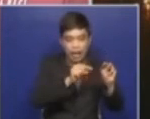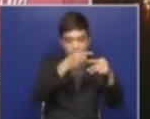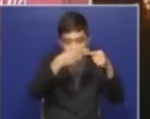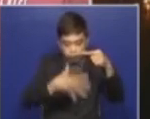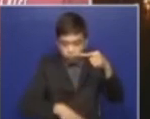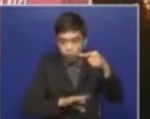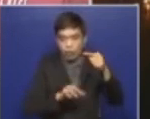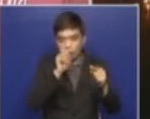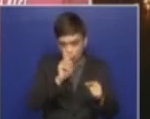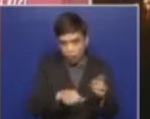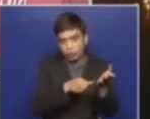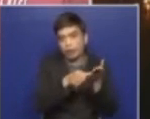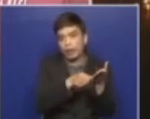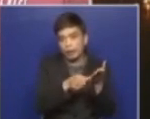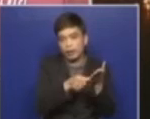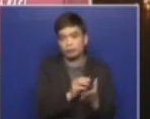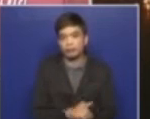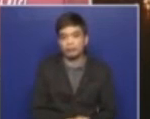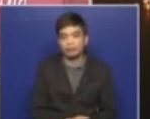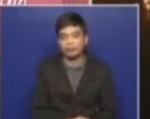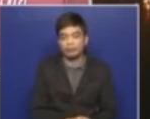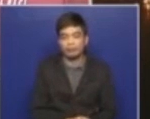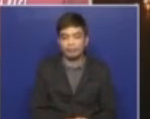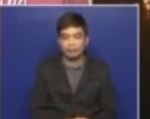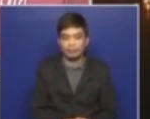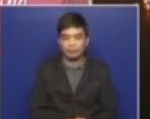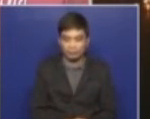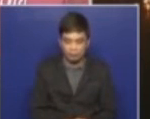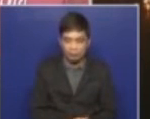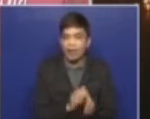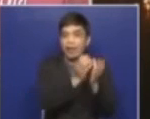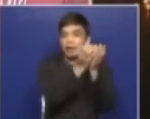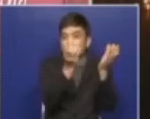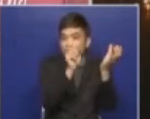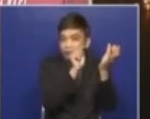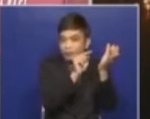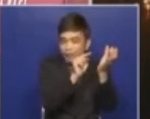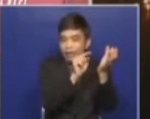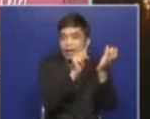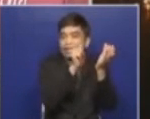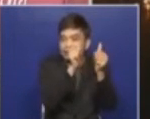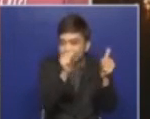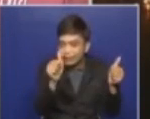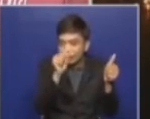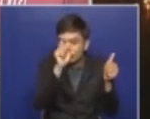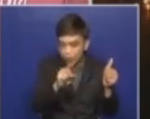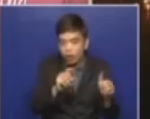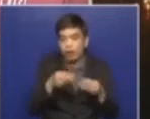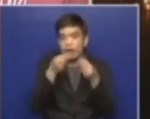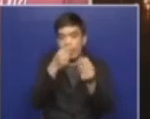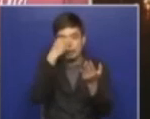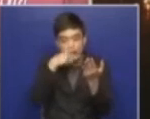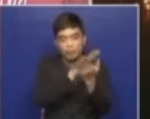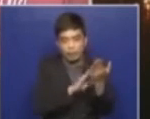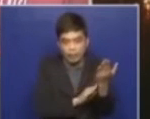ก้ไขท่านประธานที่เคารพค่ะรัฐธรรมนูญที่ดีค่ะต้องเป็นเครื่องมือในการสร้างชาติไม่